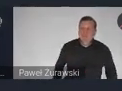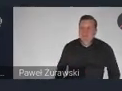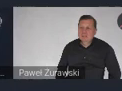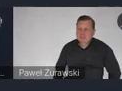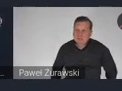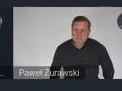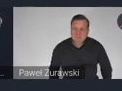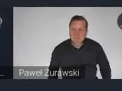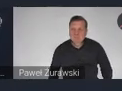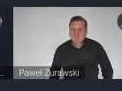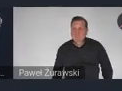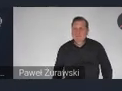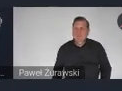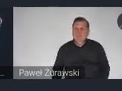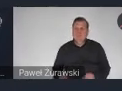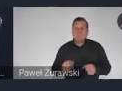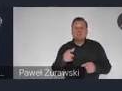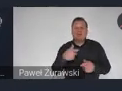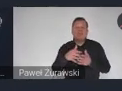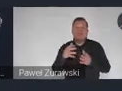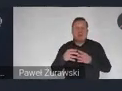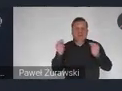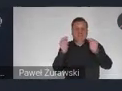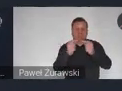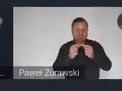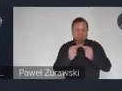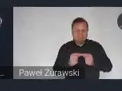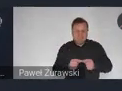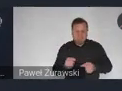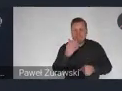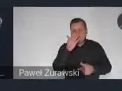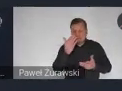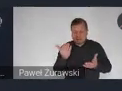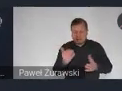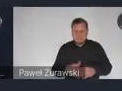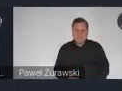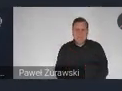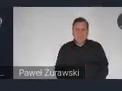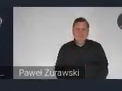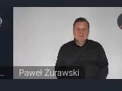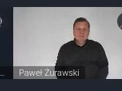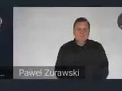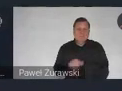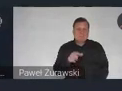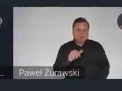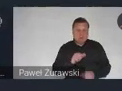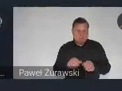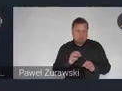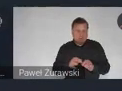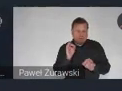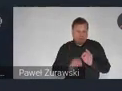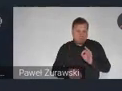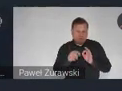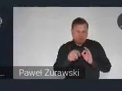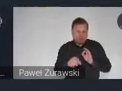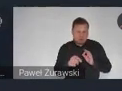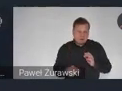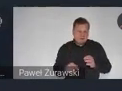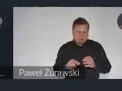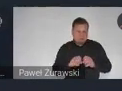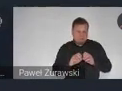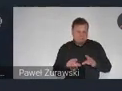nasze regulamin bardzo giętko tutaj określa Co można potraktować